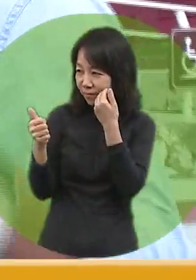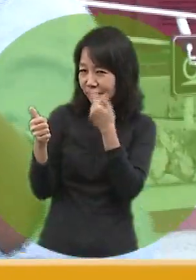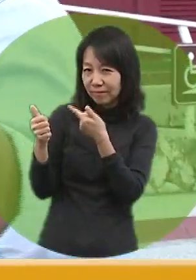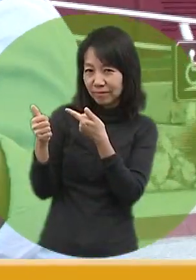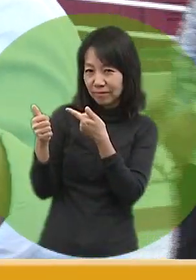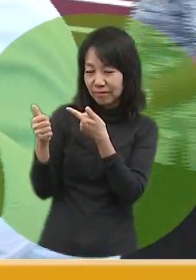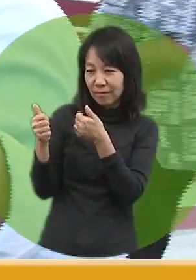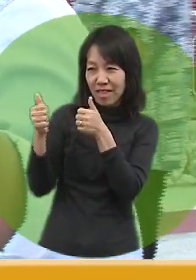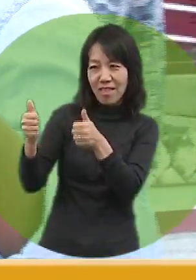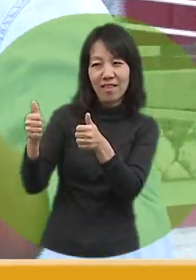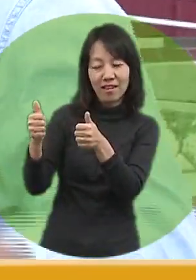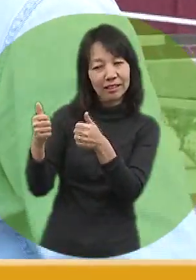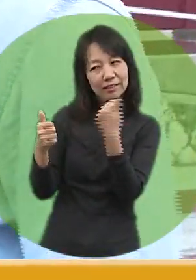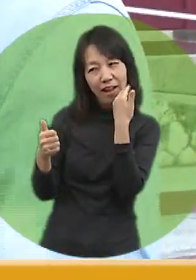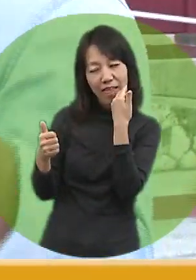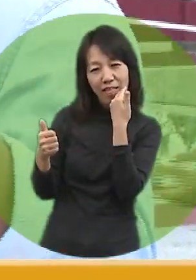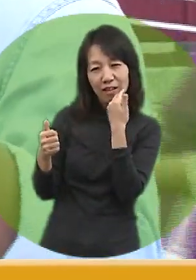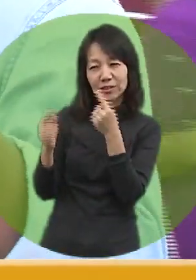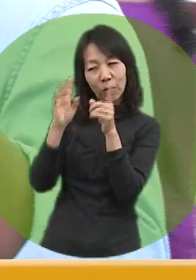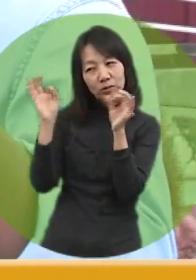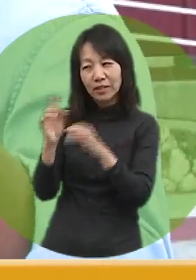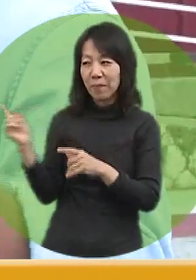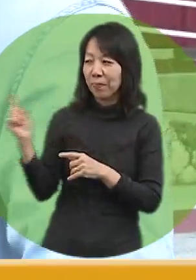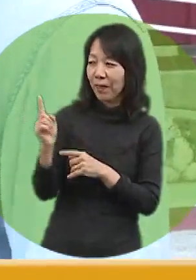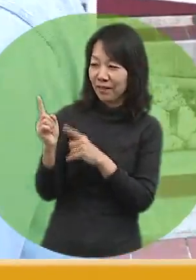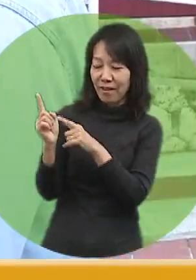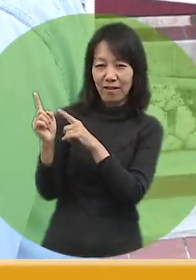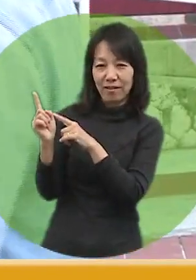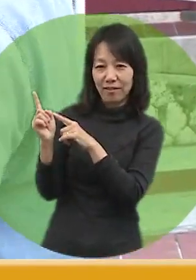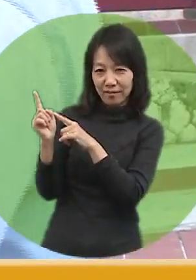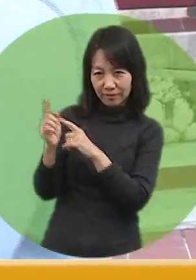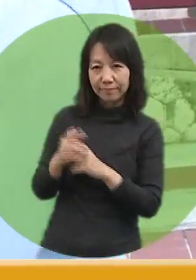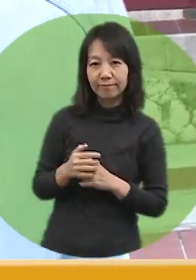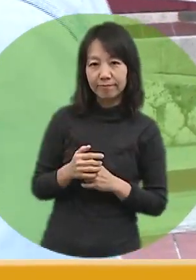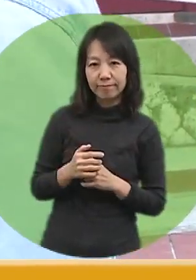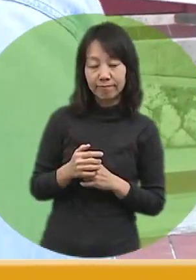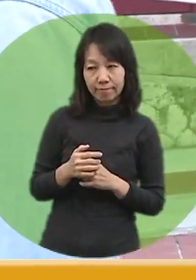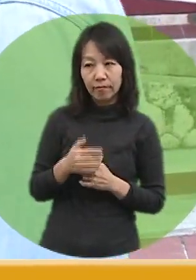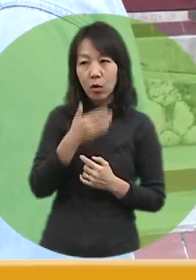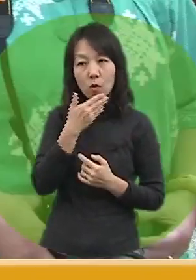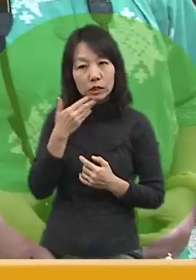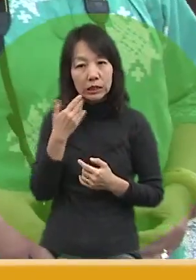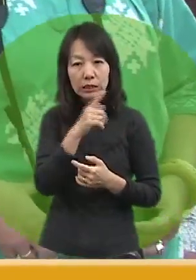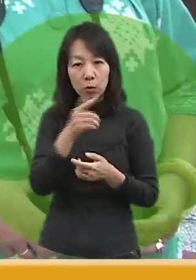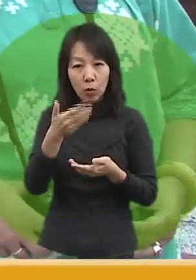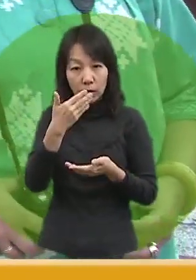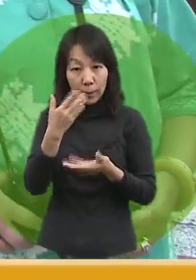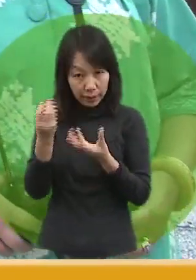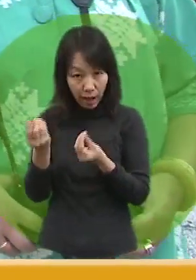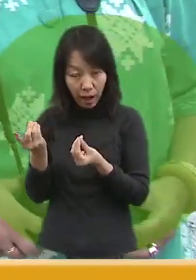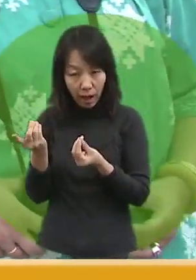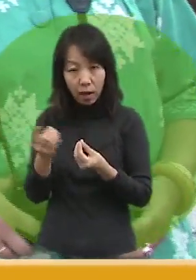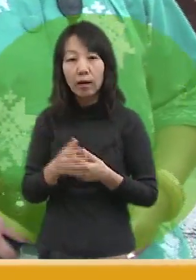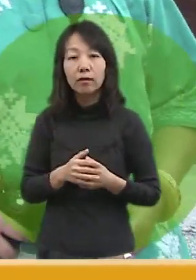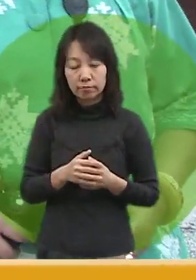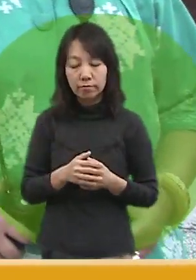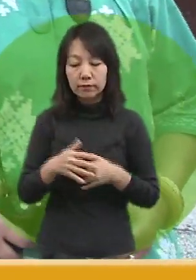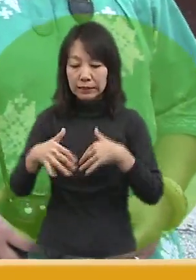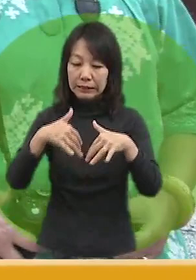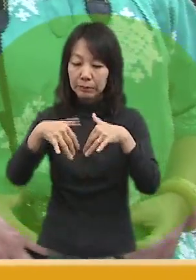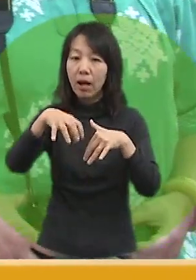Hey. Hey. Hey. 急に現れたね。なんか美味しいもの食べました沖縄の。 市場